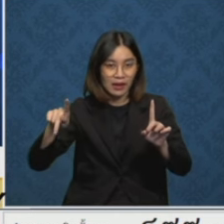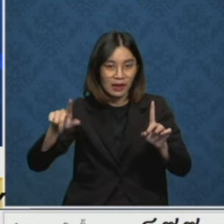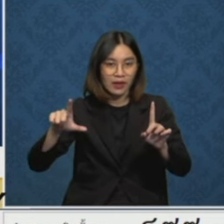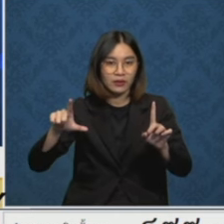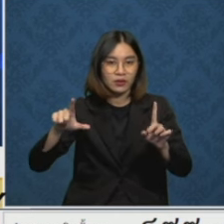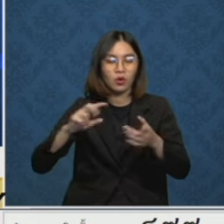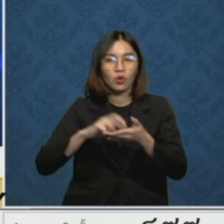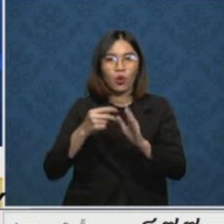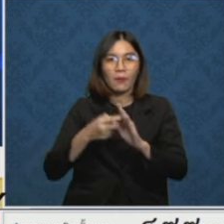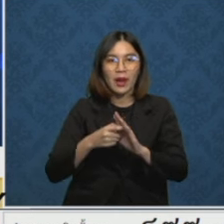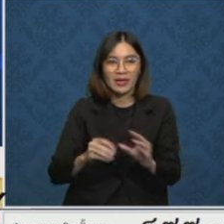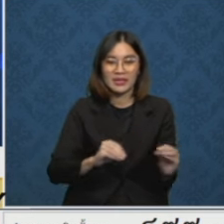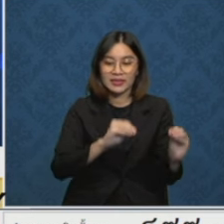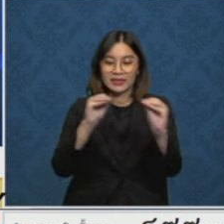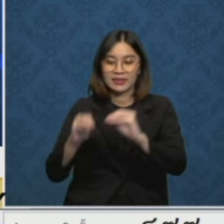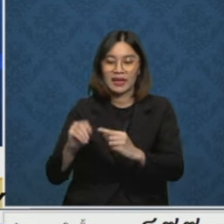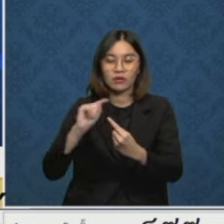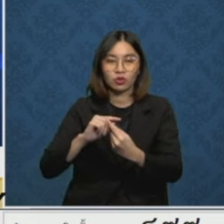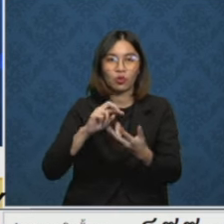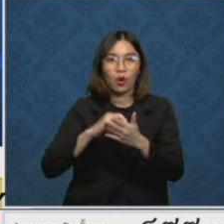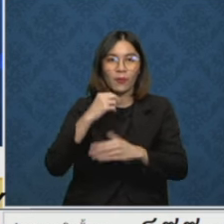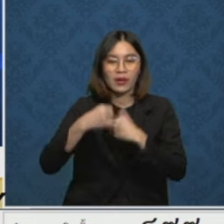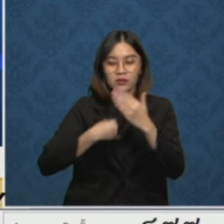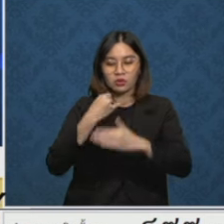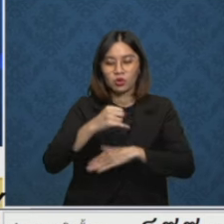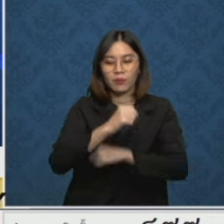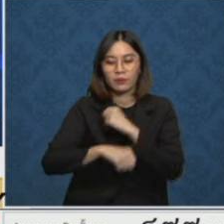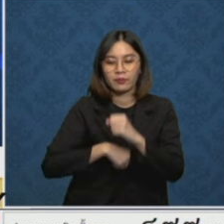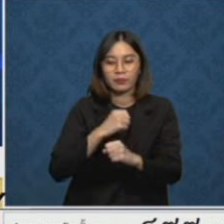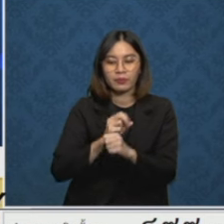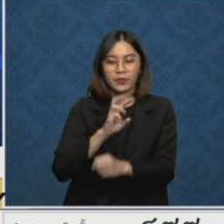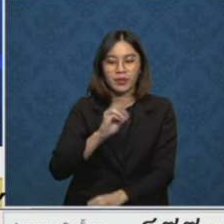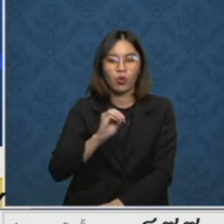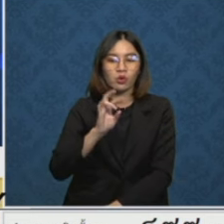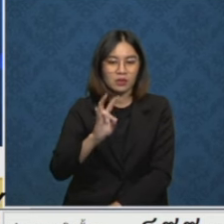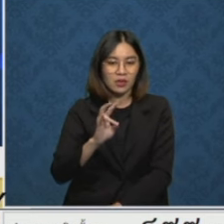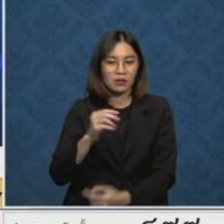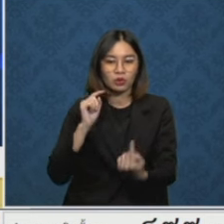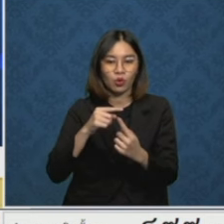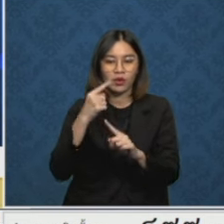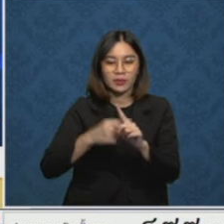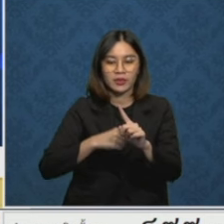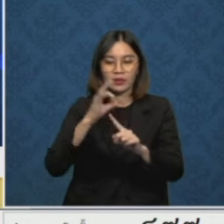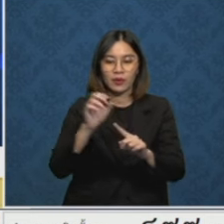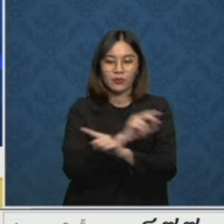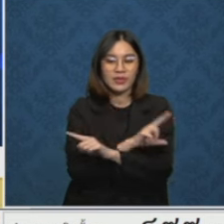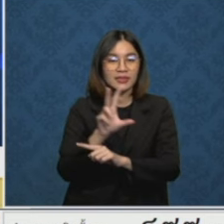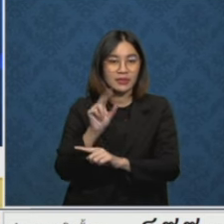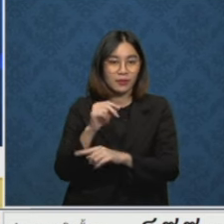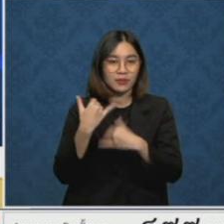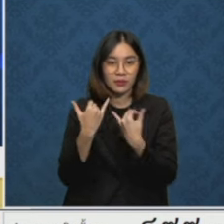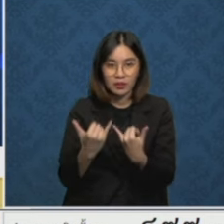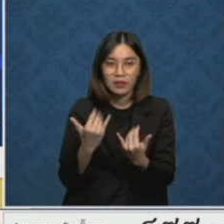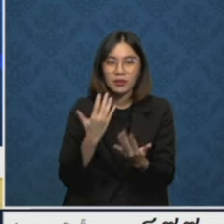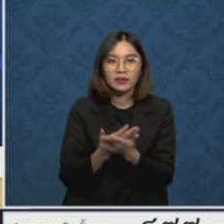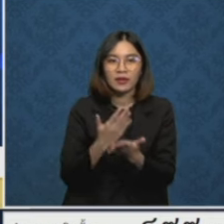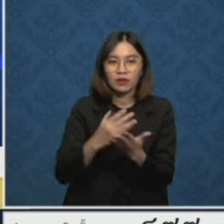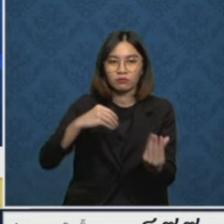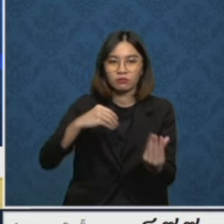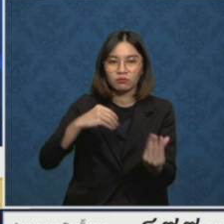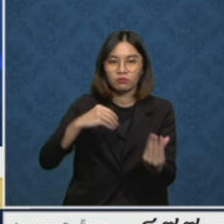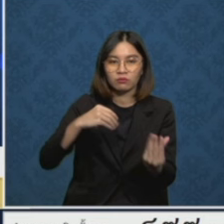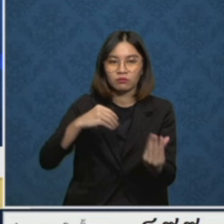ถูกโยกข้ามมาใช้หลังจบปีงบ67ในวันที่30กันยายนนี้เนี่ยเงินที่จะต้องไหลเวีย